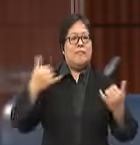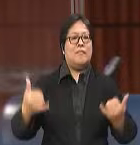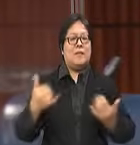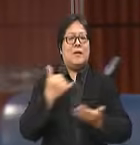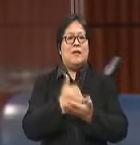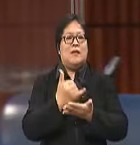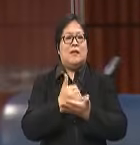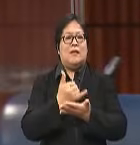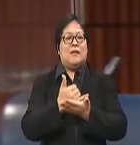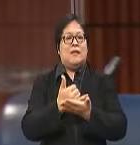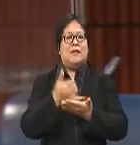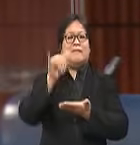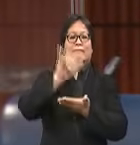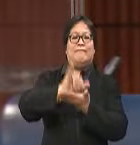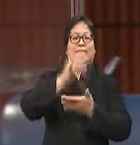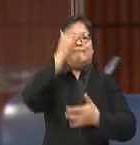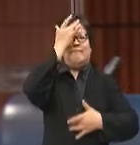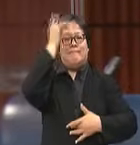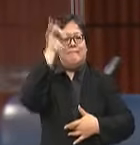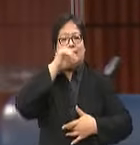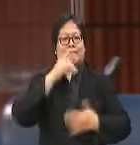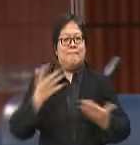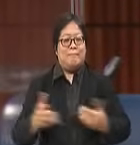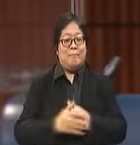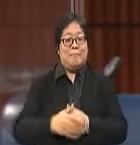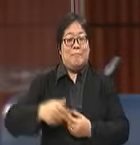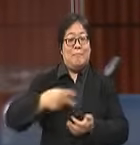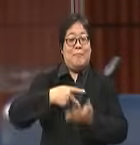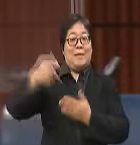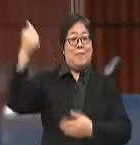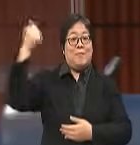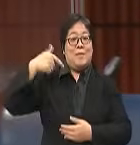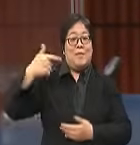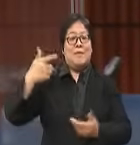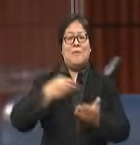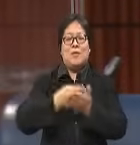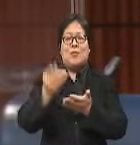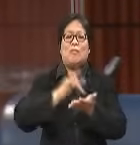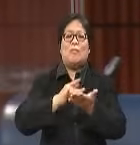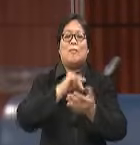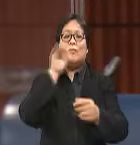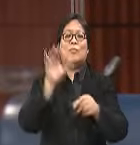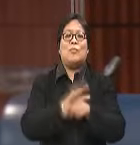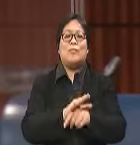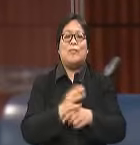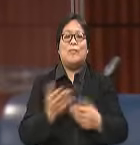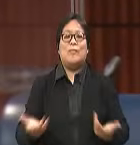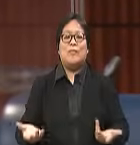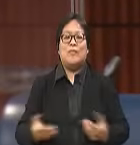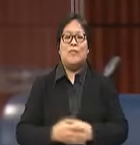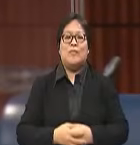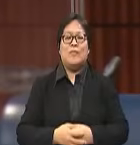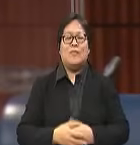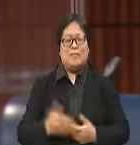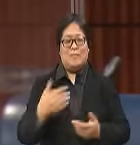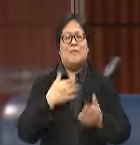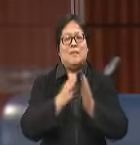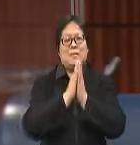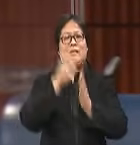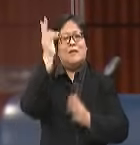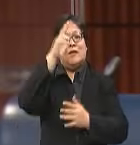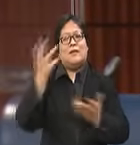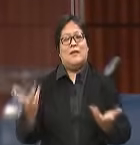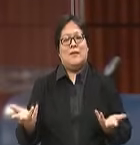tekatil Hai tenchin yang dibayar udah beli obat pun tak cukup Tolonglah